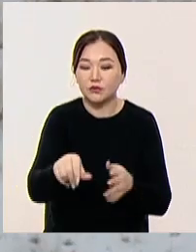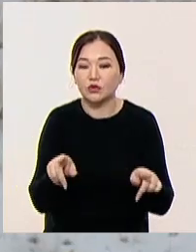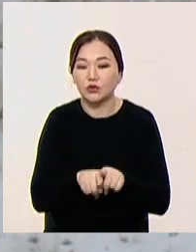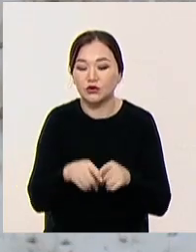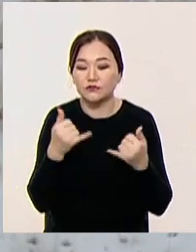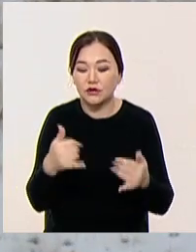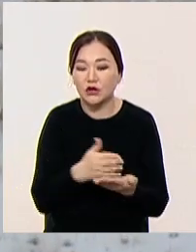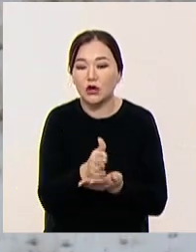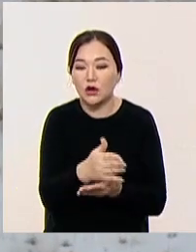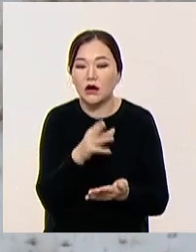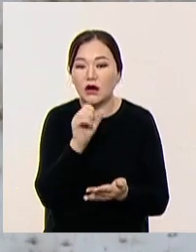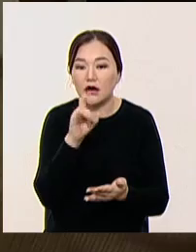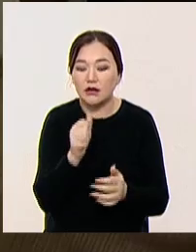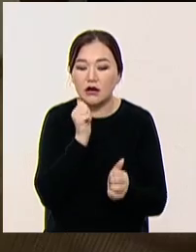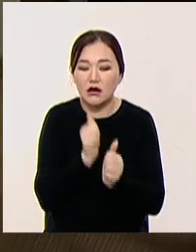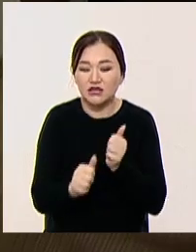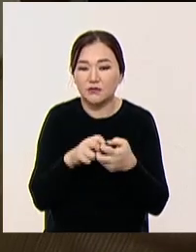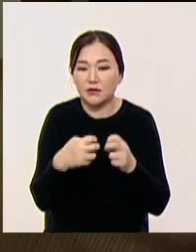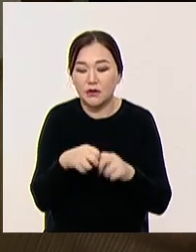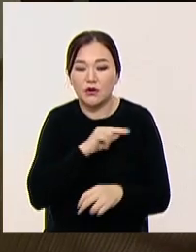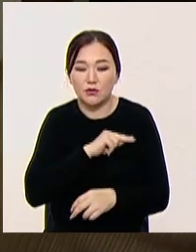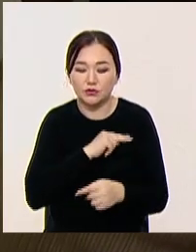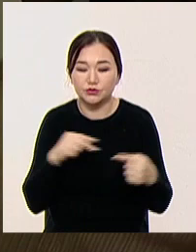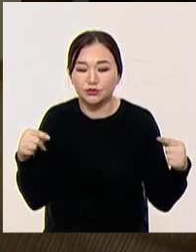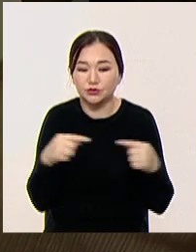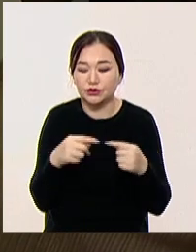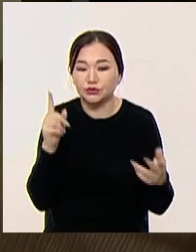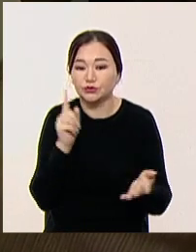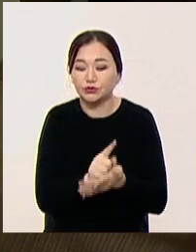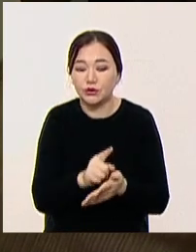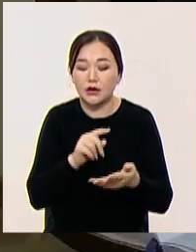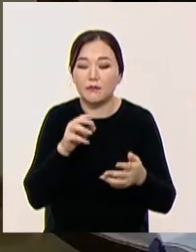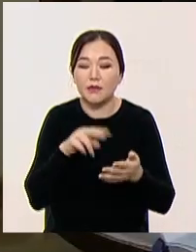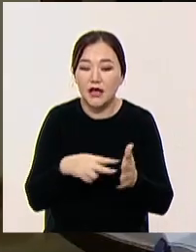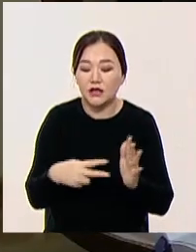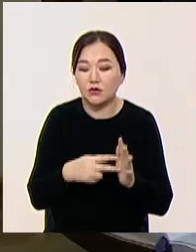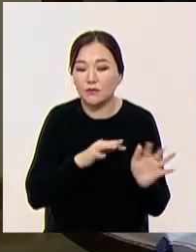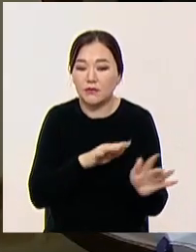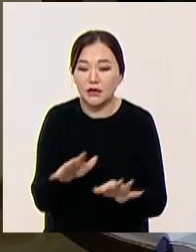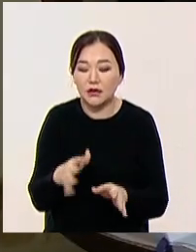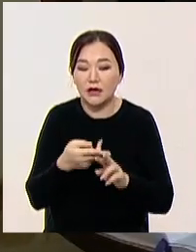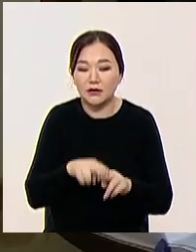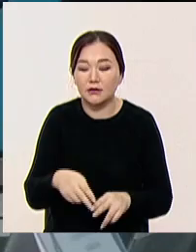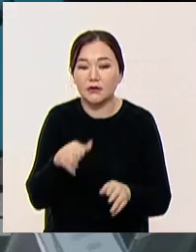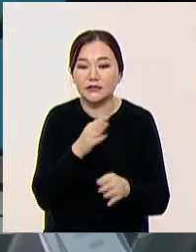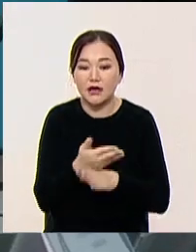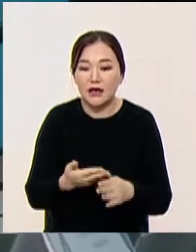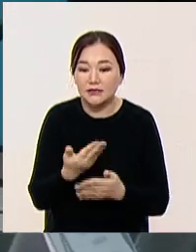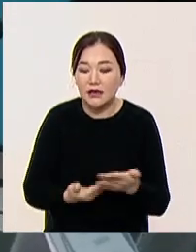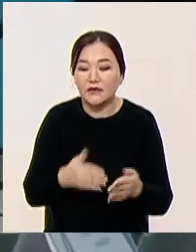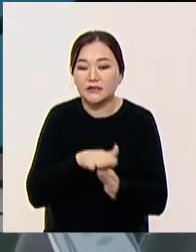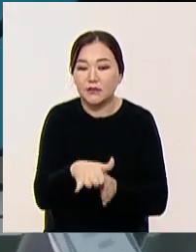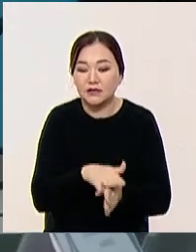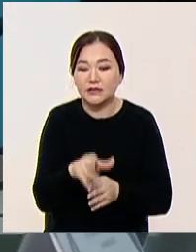создана дорожная карта, чтобы по каждой проблеме работать точечно. Определены планируемые меры по указанным рекомендациям. На их